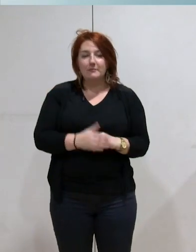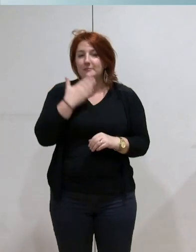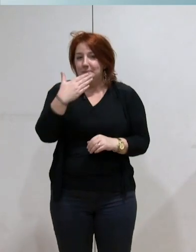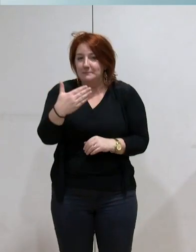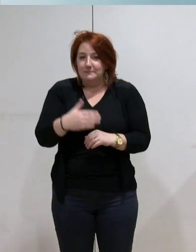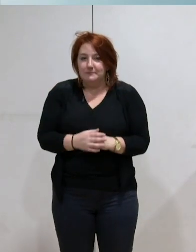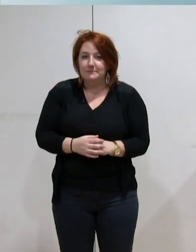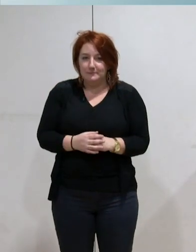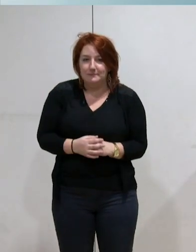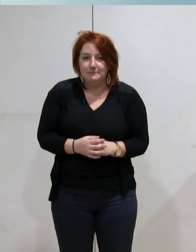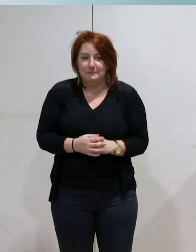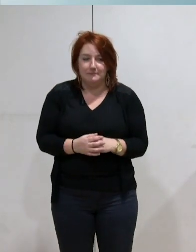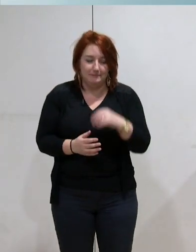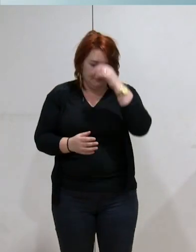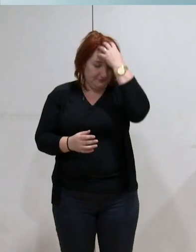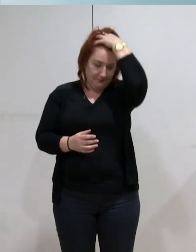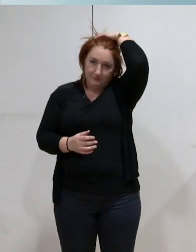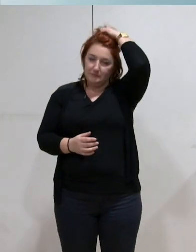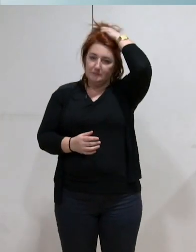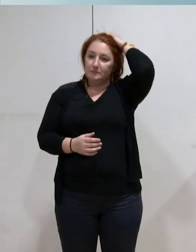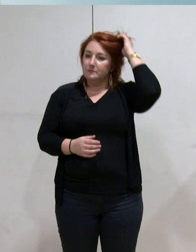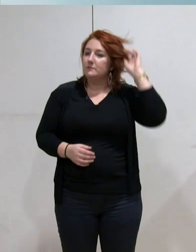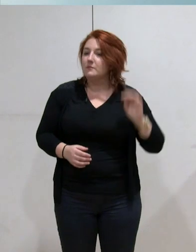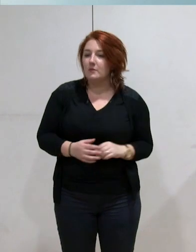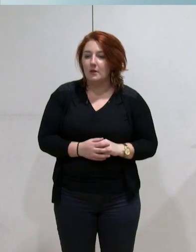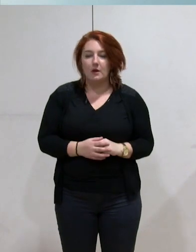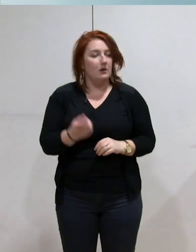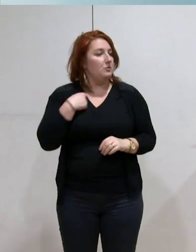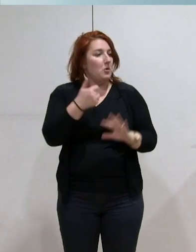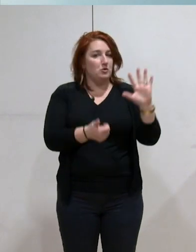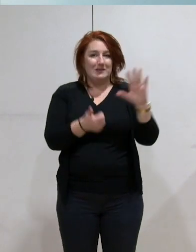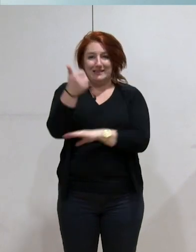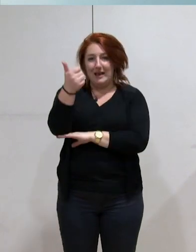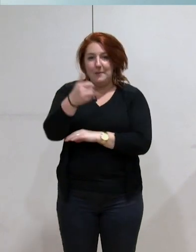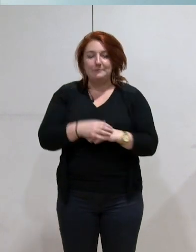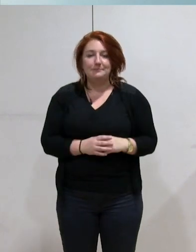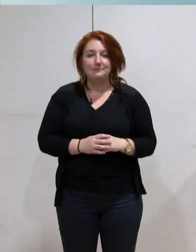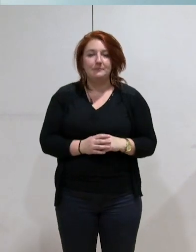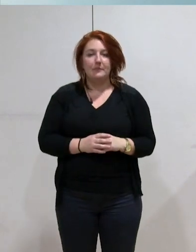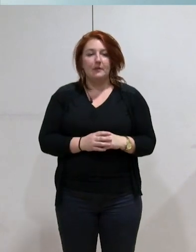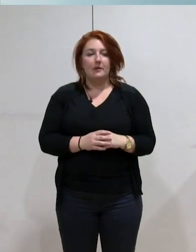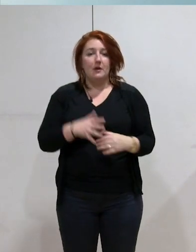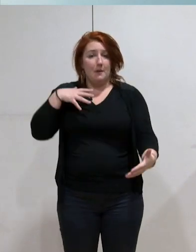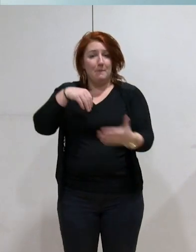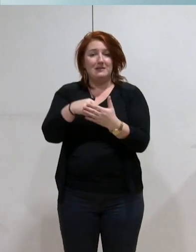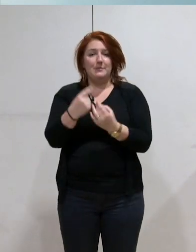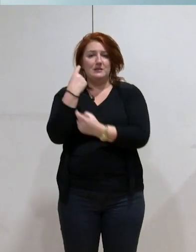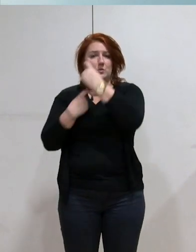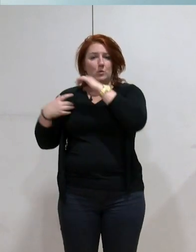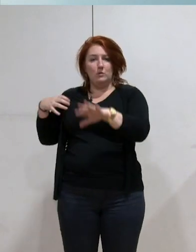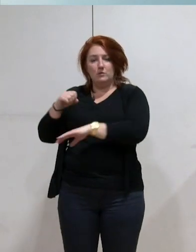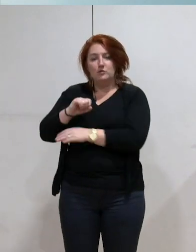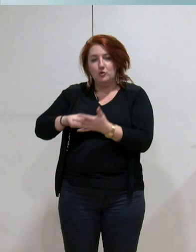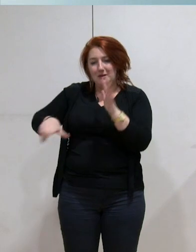remercie nous passons à la 61 participation donc c'est les participations rétroactives pour 201324